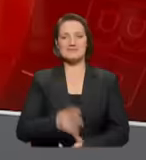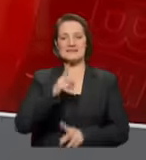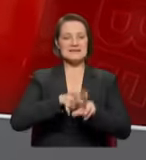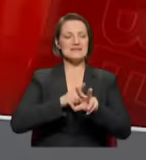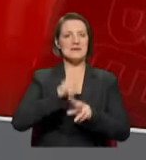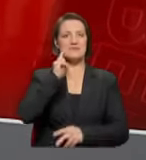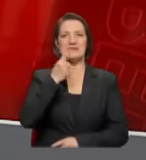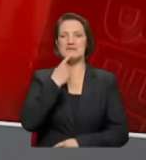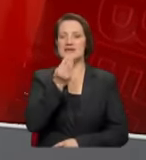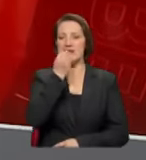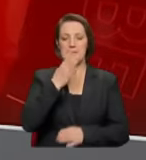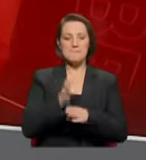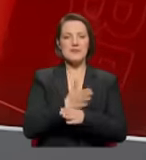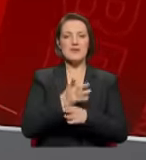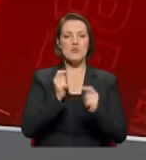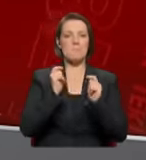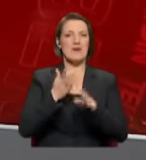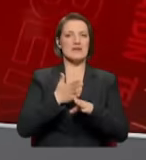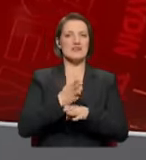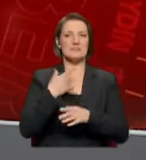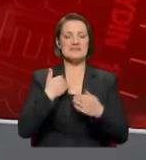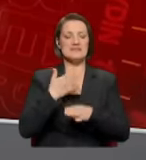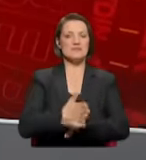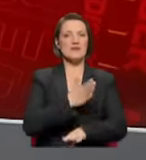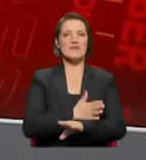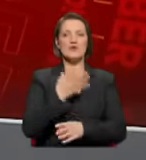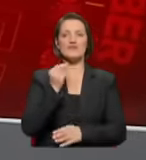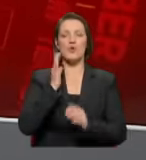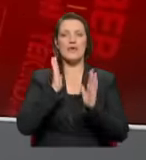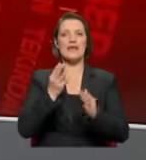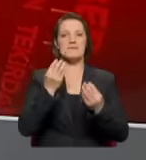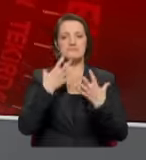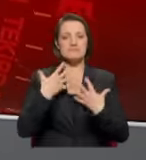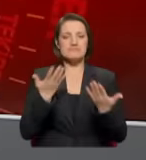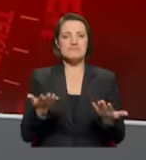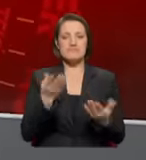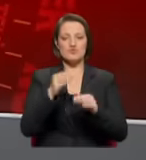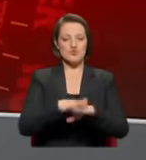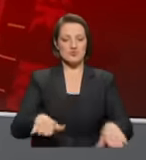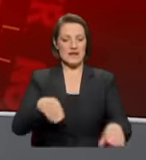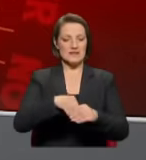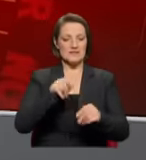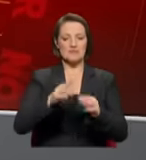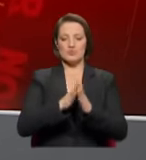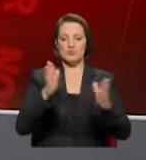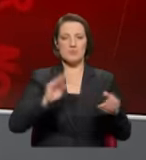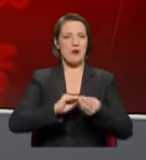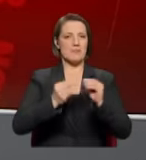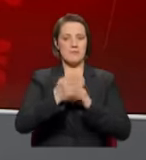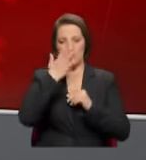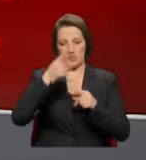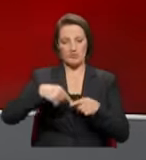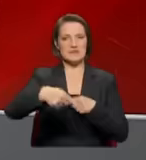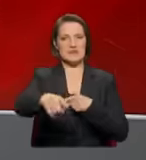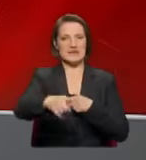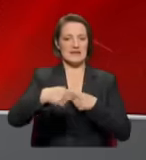Yılmaz Bey demiş ki gıda maddeleri çok pahalı. Gerçekten birçok vatandaş iyi beslenmiyor. Özellikle çocuklar için bu çok büyük bir sorun.